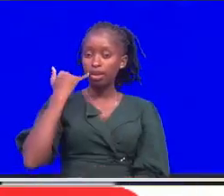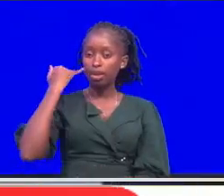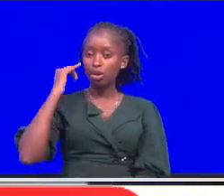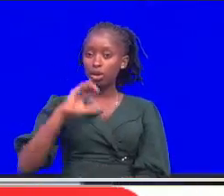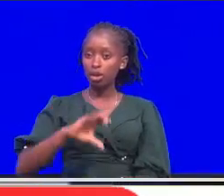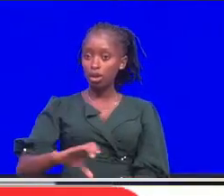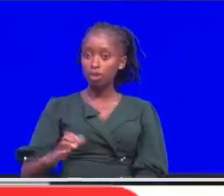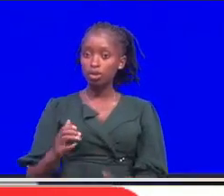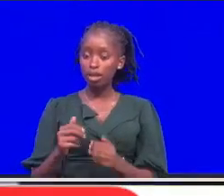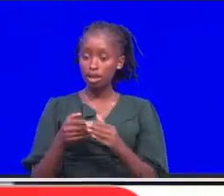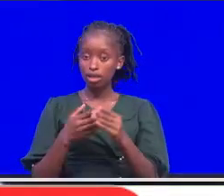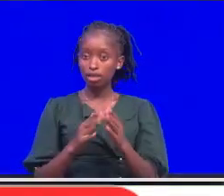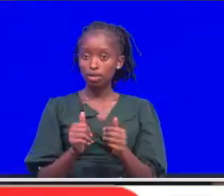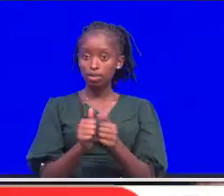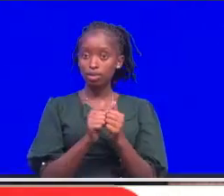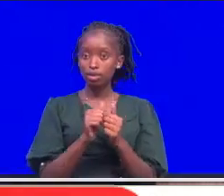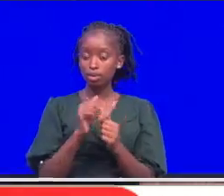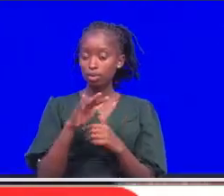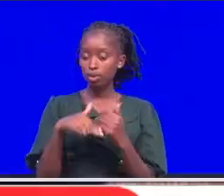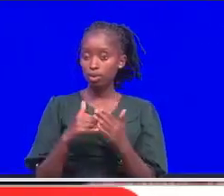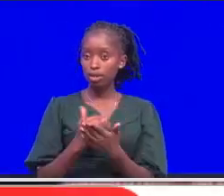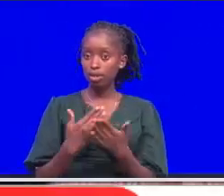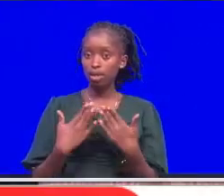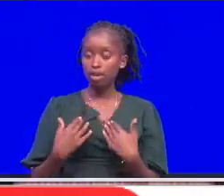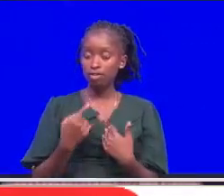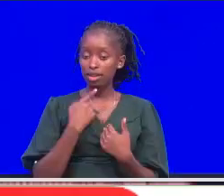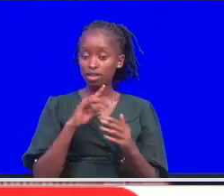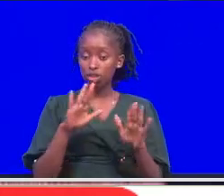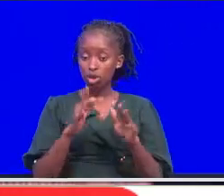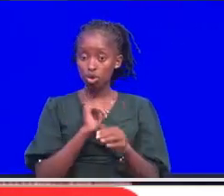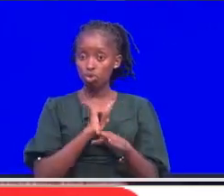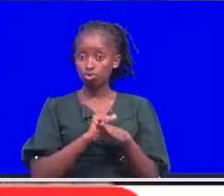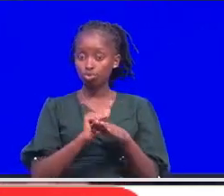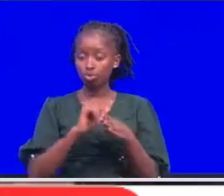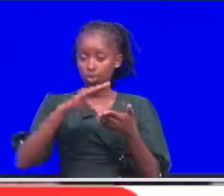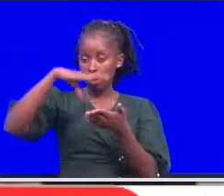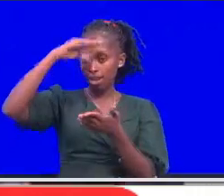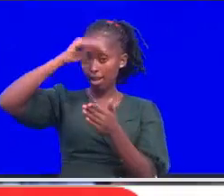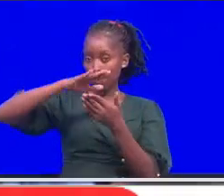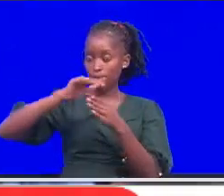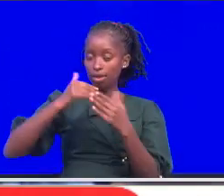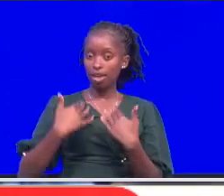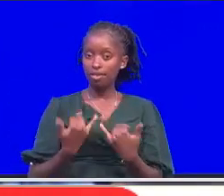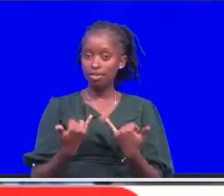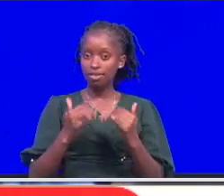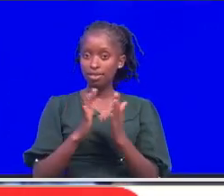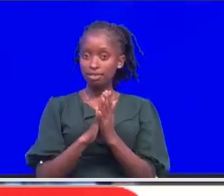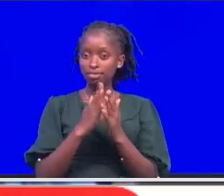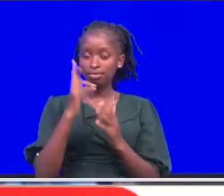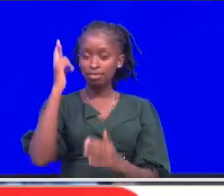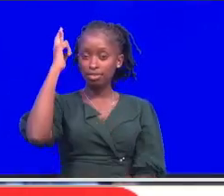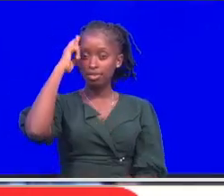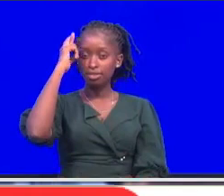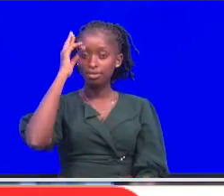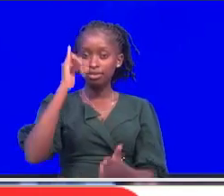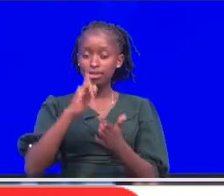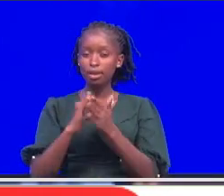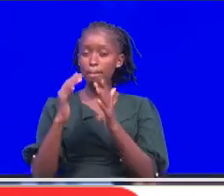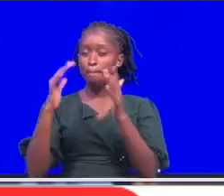together with MCK leadership held a training to learn more in commemoration of the big day. Hii warsha imeleta